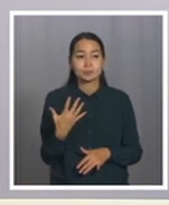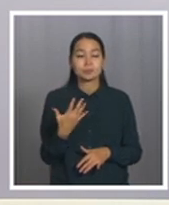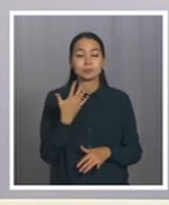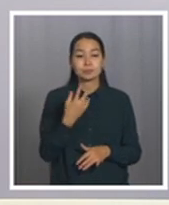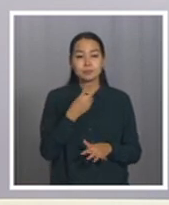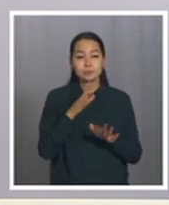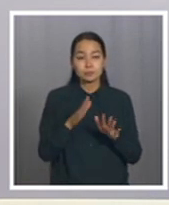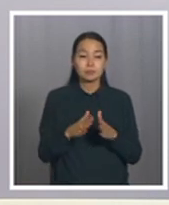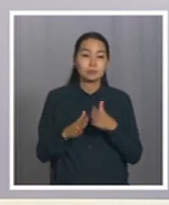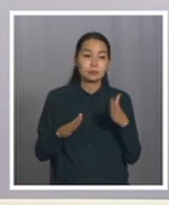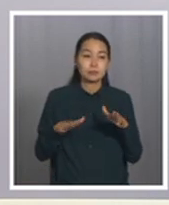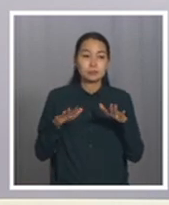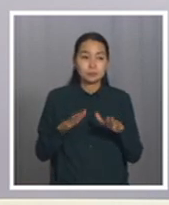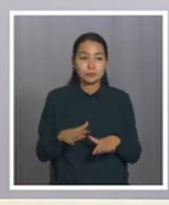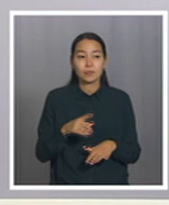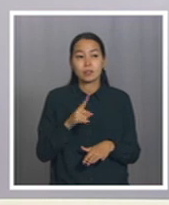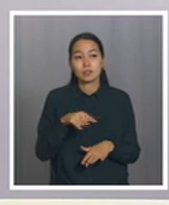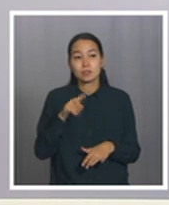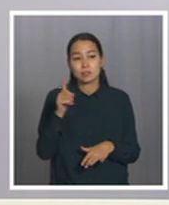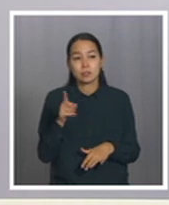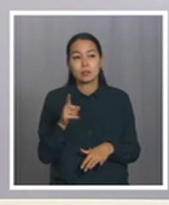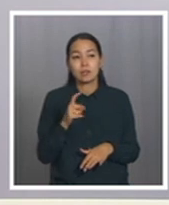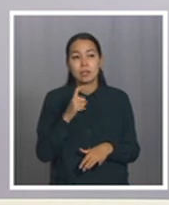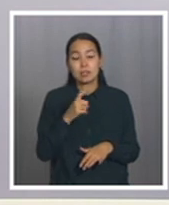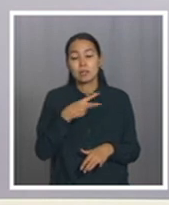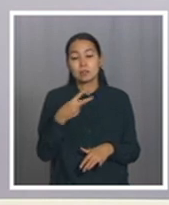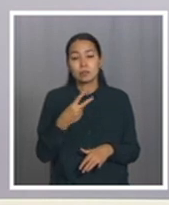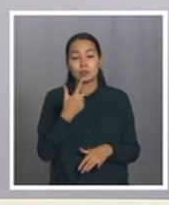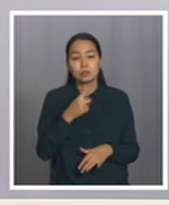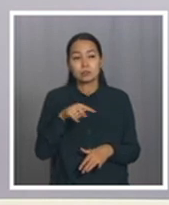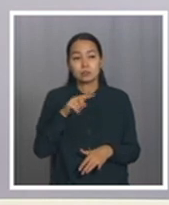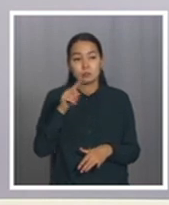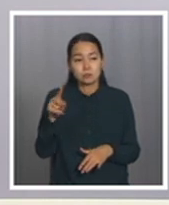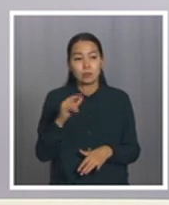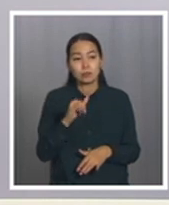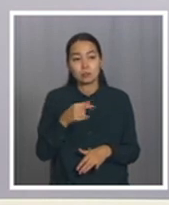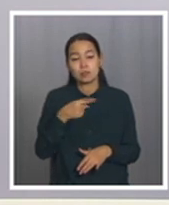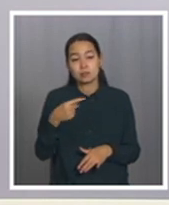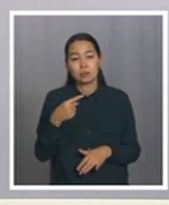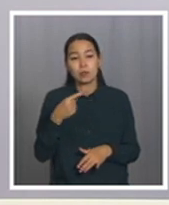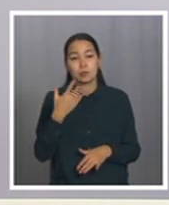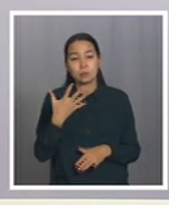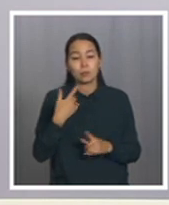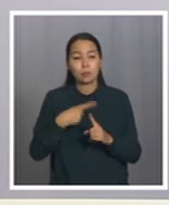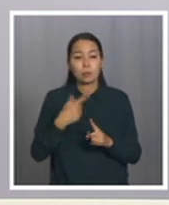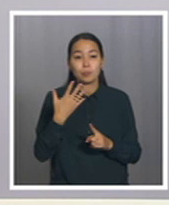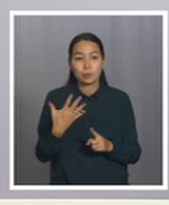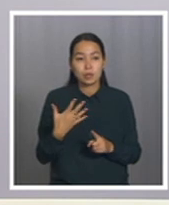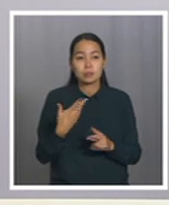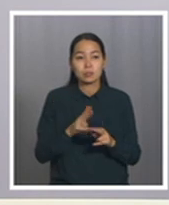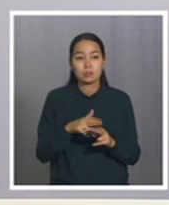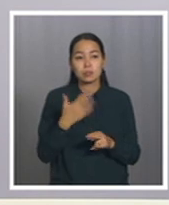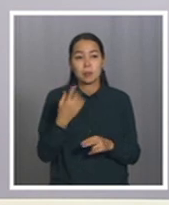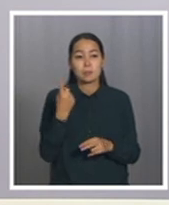жағына тасымалдасақ, x тең болады 3-ші түбір астында y азайтылған 5 қосылған 2 теңдеуін аламыз. Яғни алгоритм бірінші